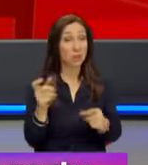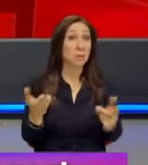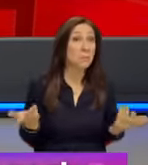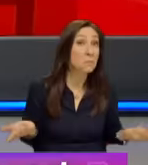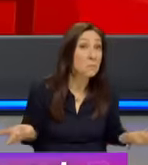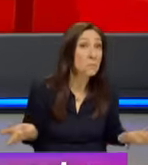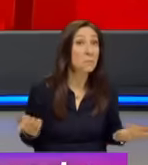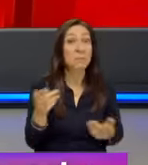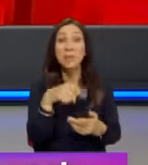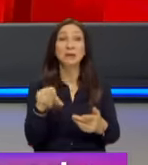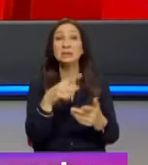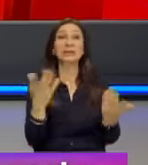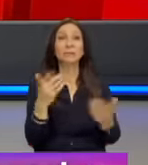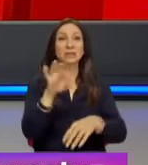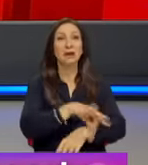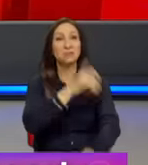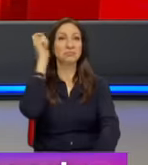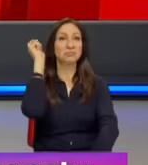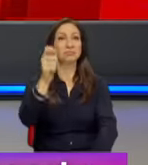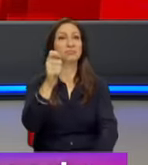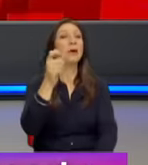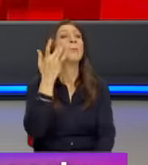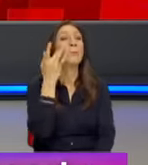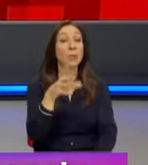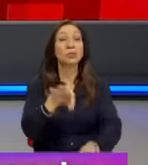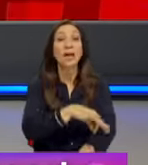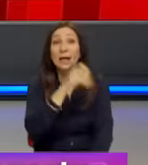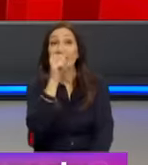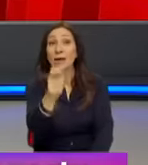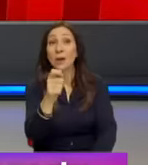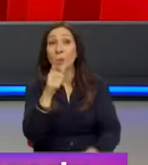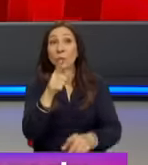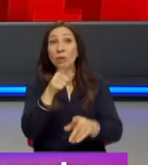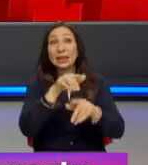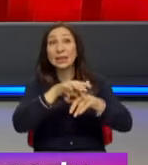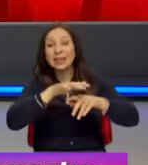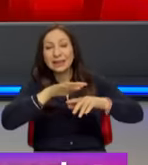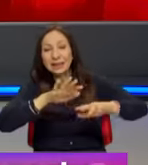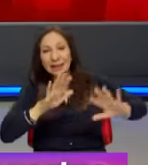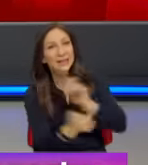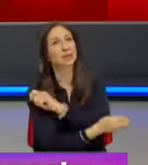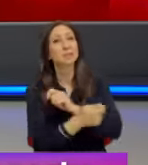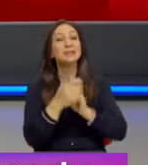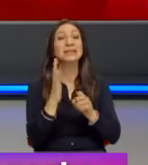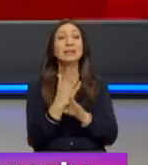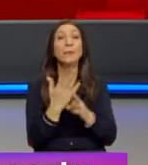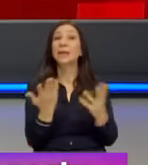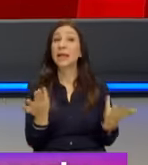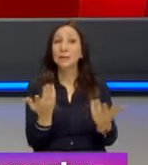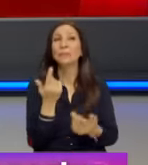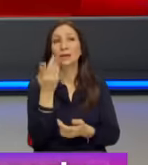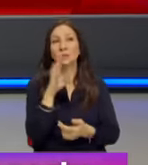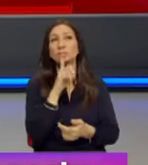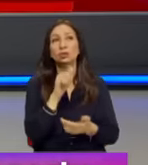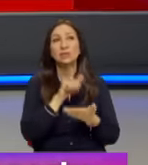Acaba neydi? Bir sarı kart olduğu kesin de bu sarı kartın, bu dip dalgasının ya da bu tsunami'nin sebebi neydi? Birazdan